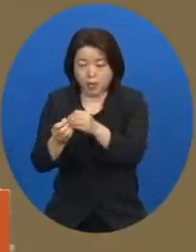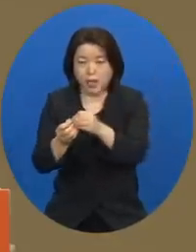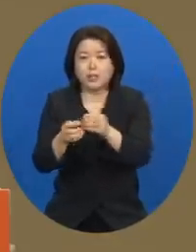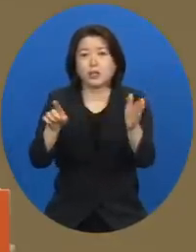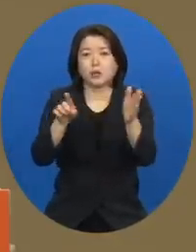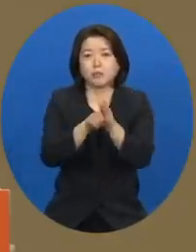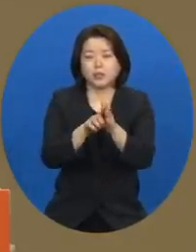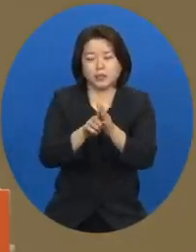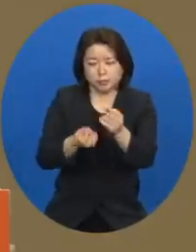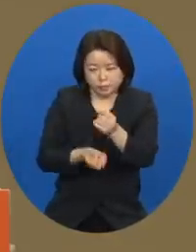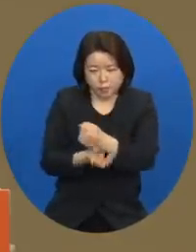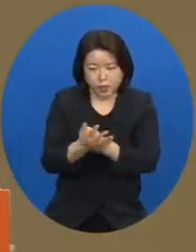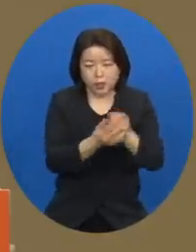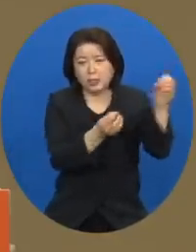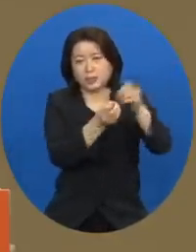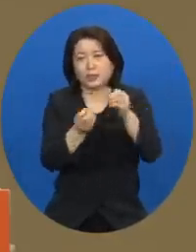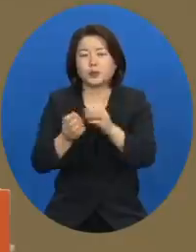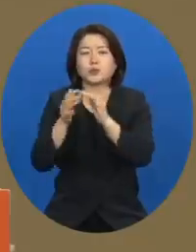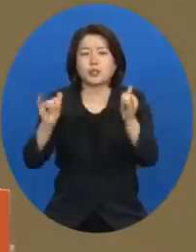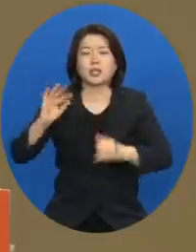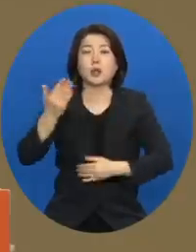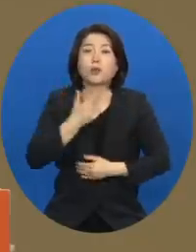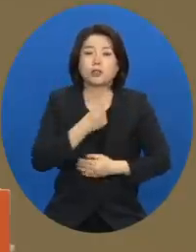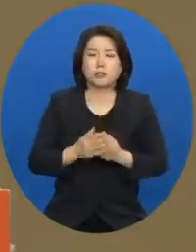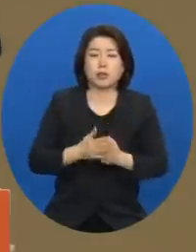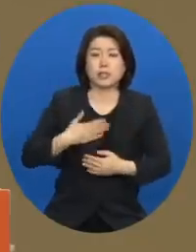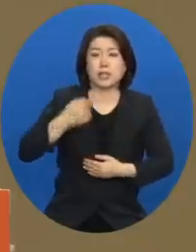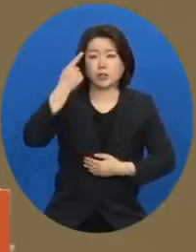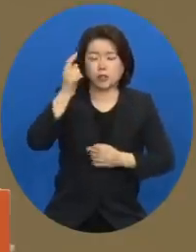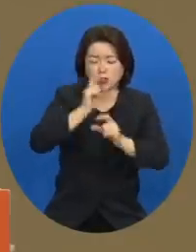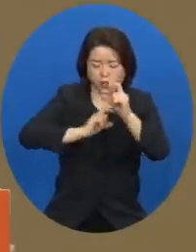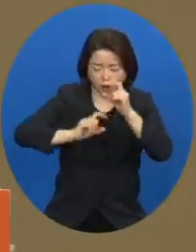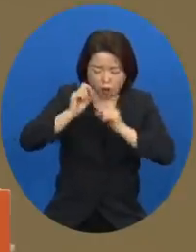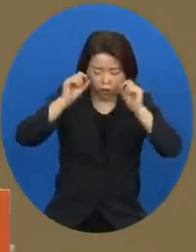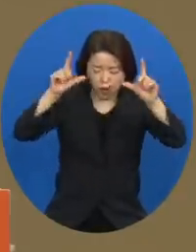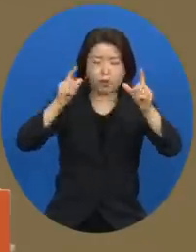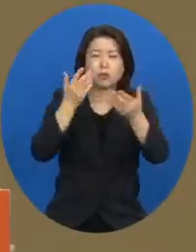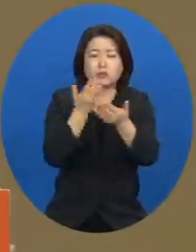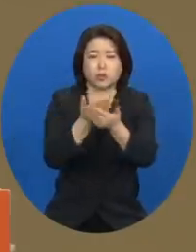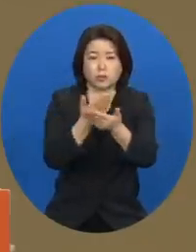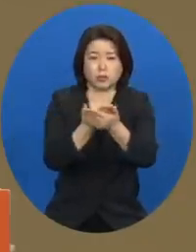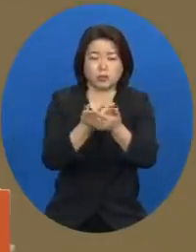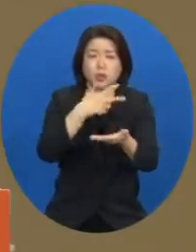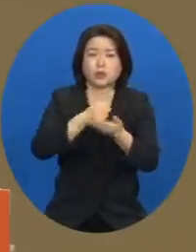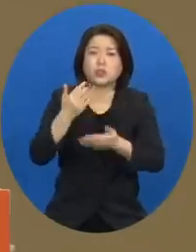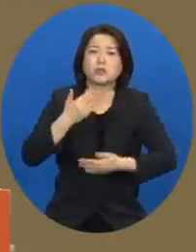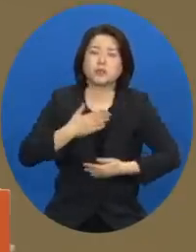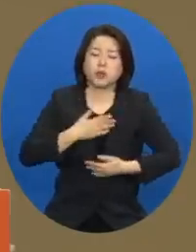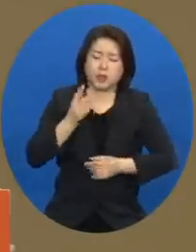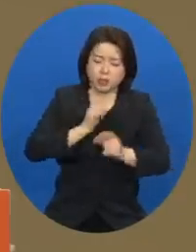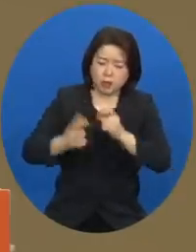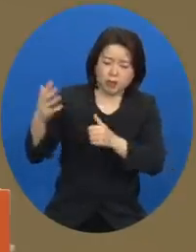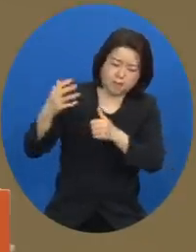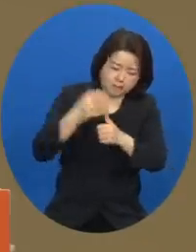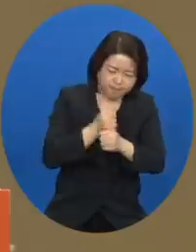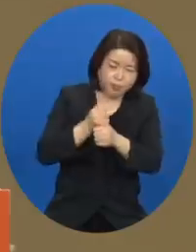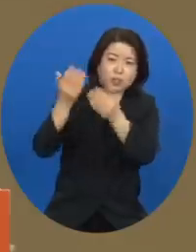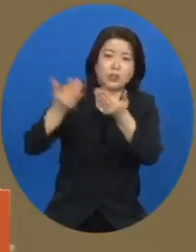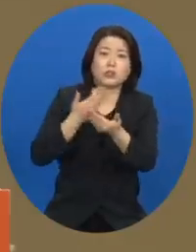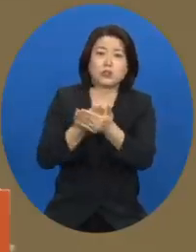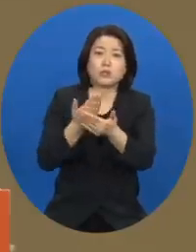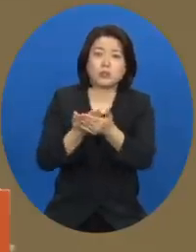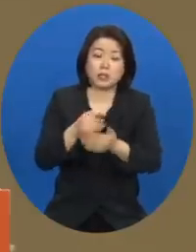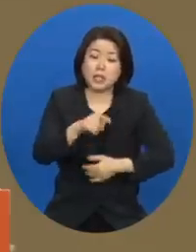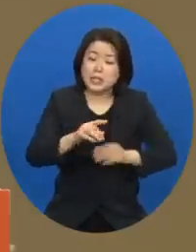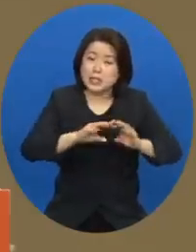전수자가 되겠습니다. 제 눈을 더욱 열어주소서. 주님, 저를 더욱 붙들어주소서. 이